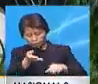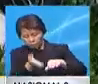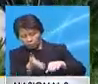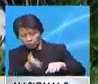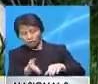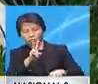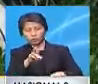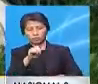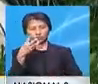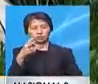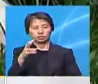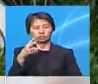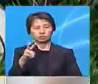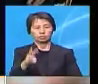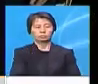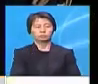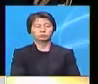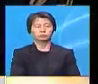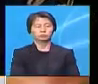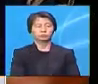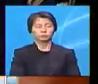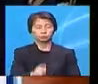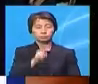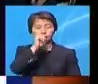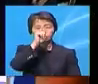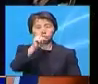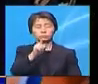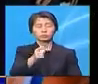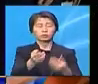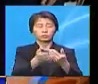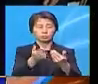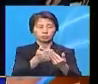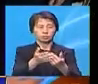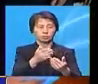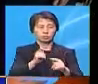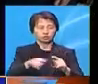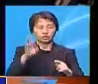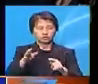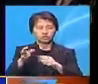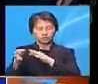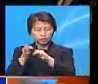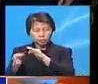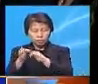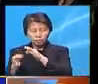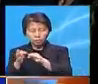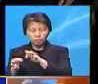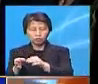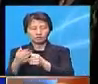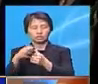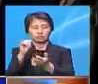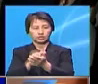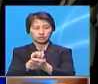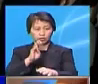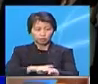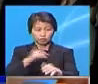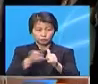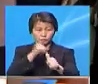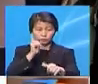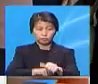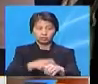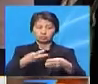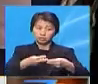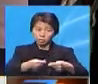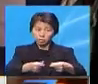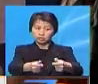2016. Sebenarnya sembelih ini senang je sebab tadi kat alam tu dia dah terangkan semua. Jadi masa first time tu lancar